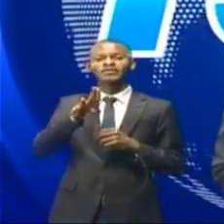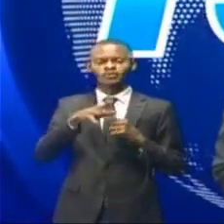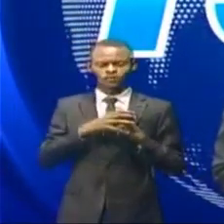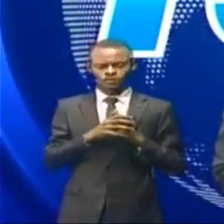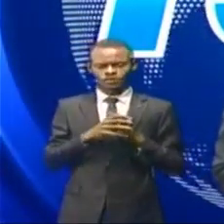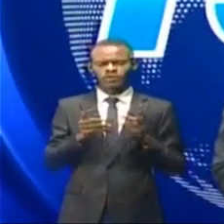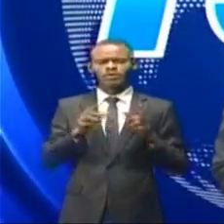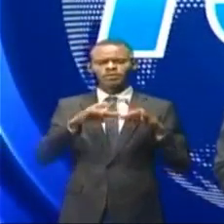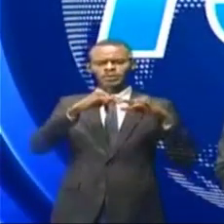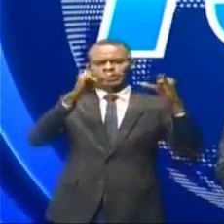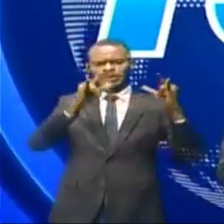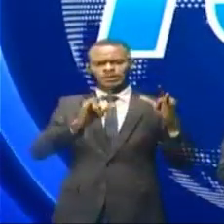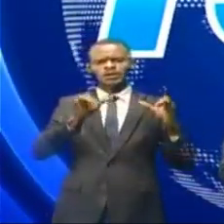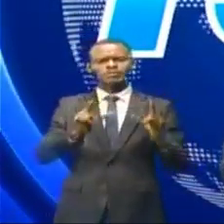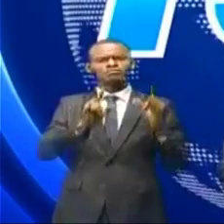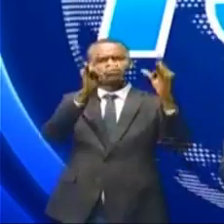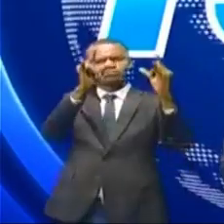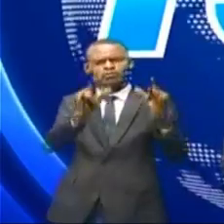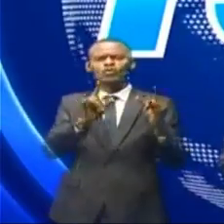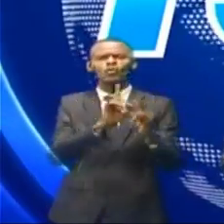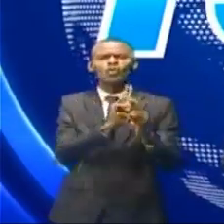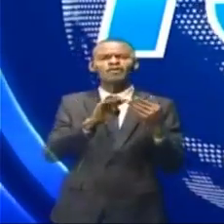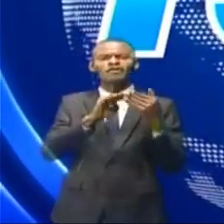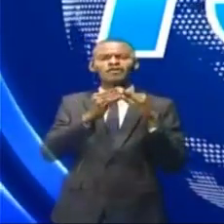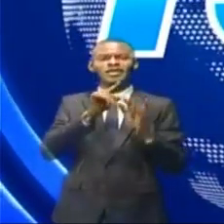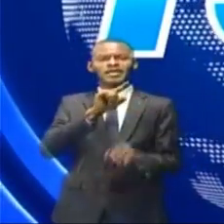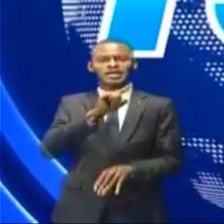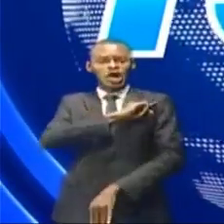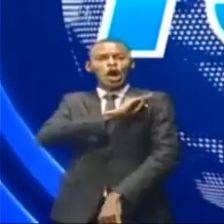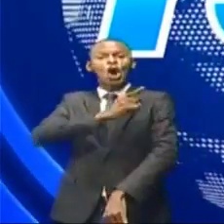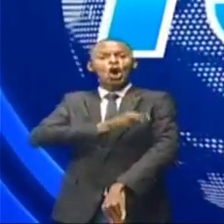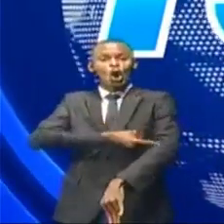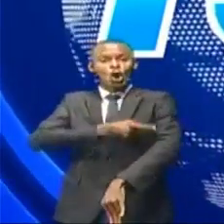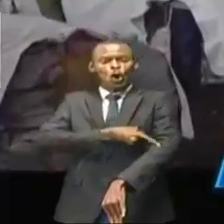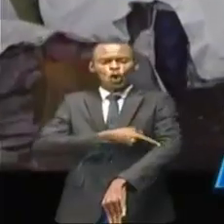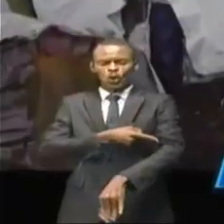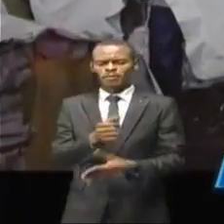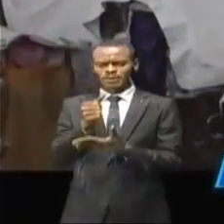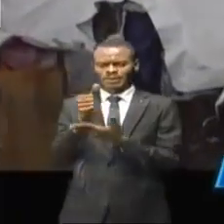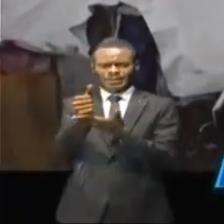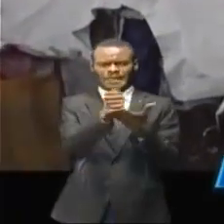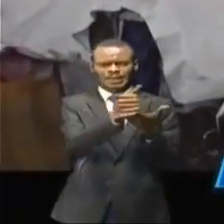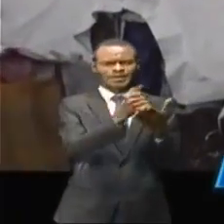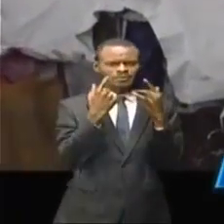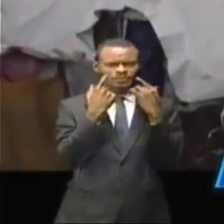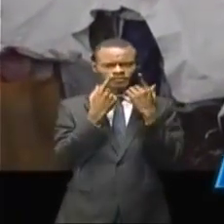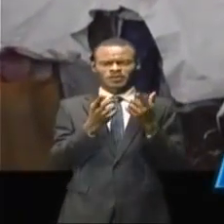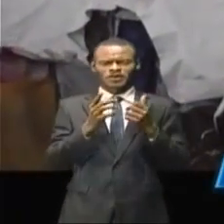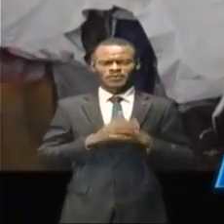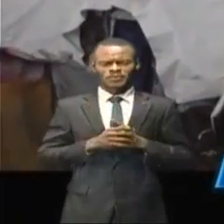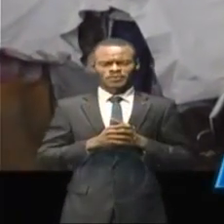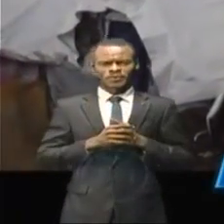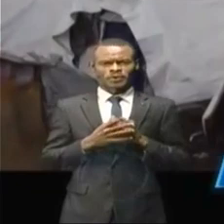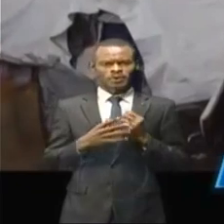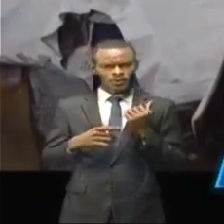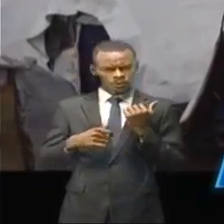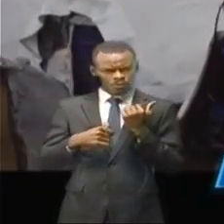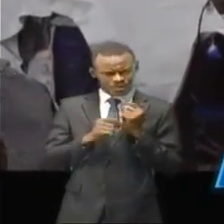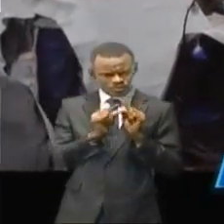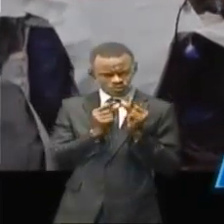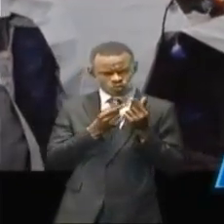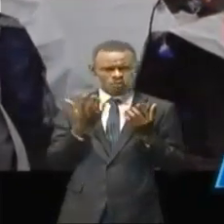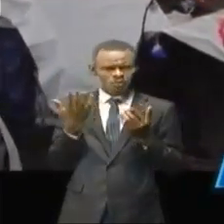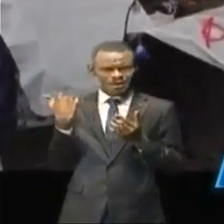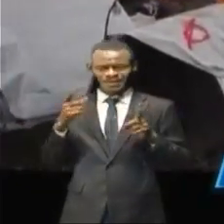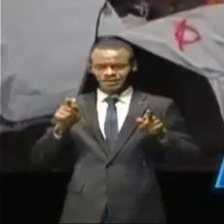geste salué par le bénéficiaire qui voit leur peine allégée. Les déplacés dans le site de Lushagala, situé au quartier Mugunga dans la